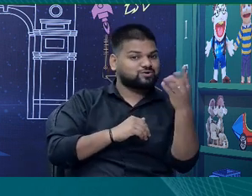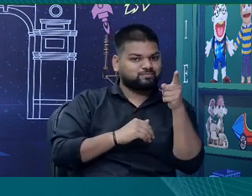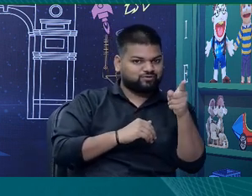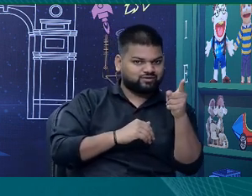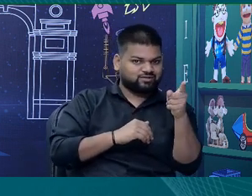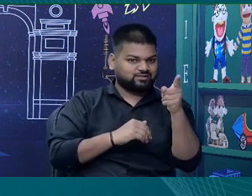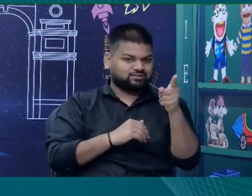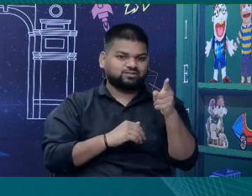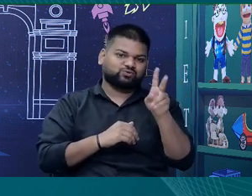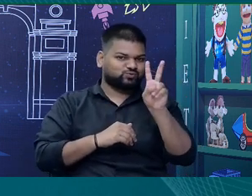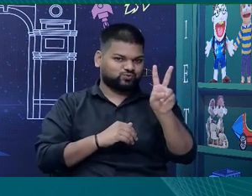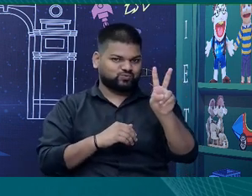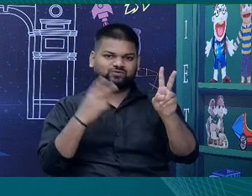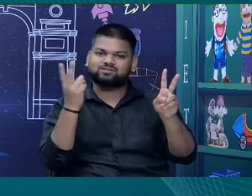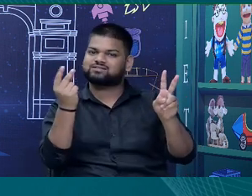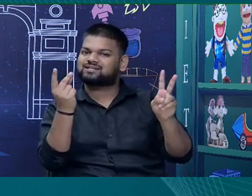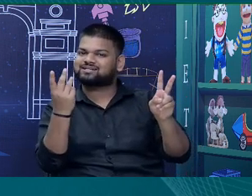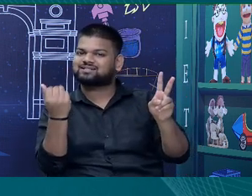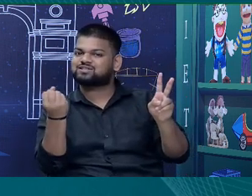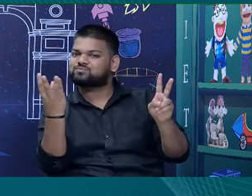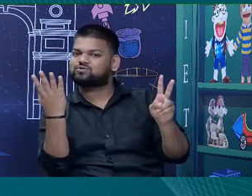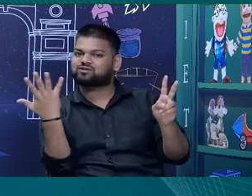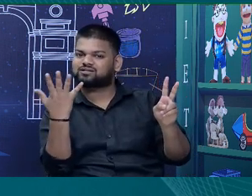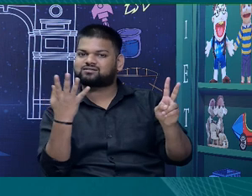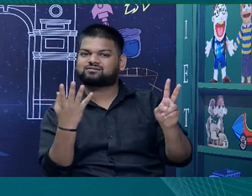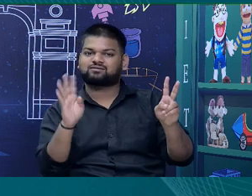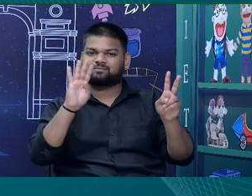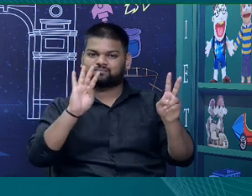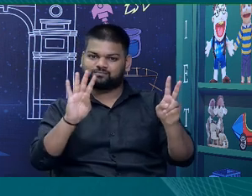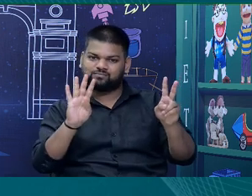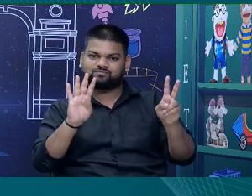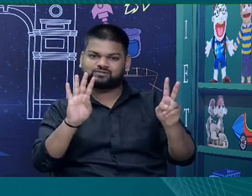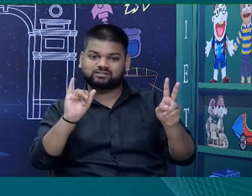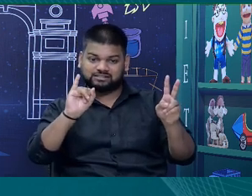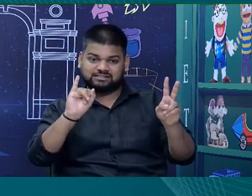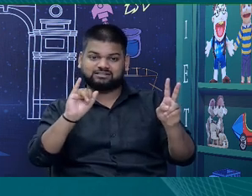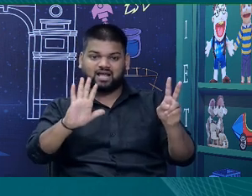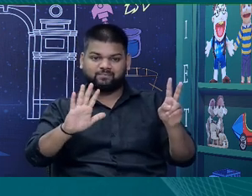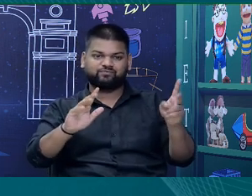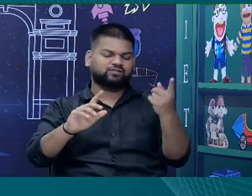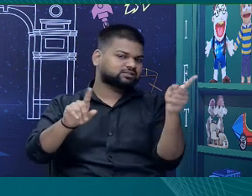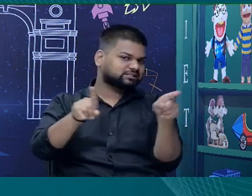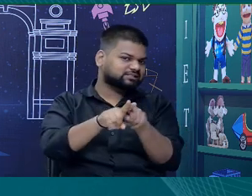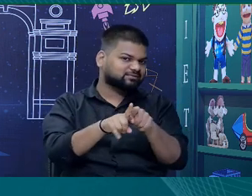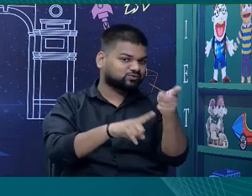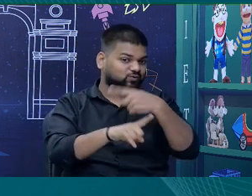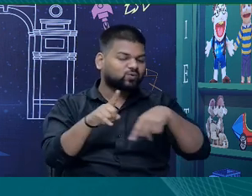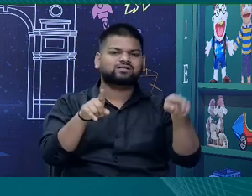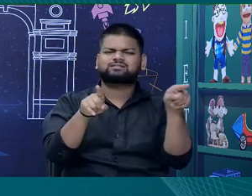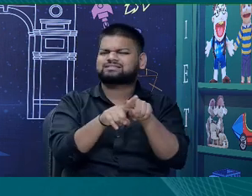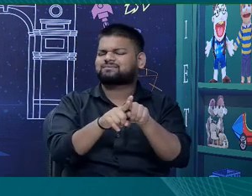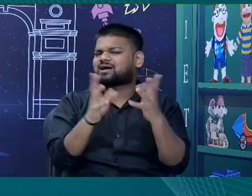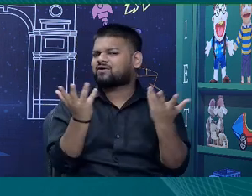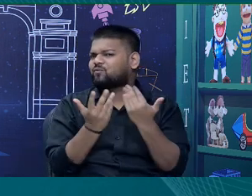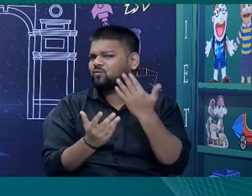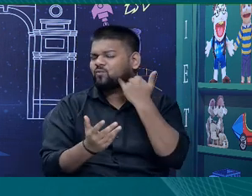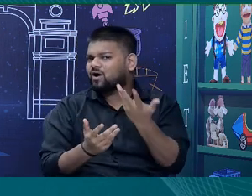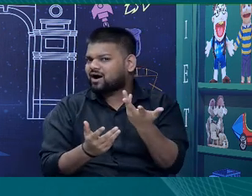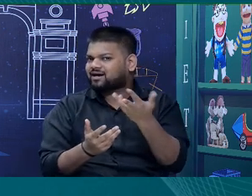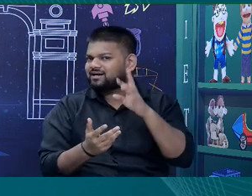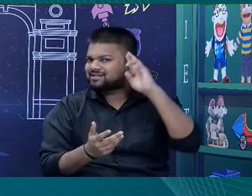एफिशिएंट तू है और दूसरे टर्म का न्यूमेरिकल को एफिशिएंट सिक्स है लेकिन फिर भी ये लाइक है क्योंकि जो अलजेब्राइक